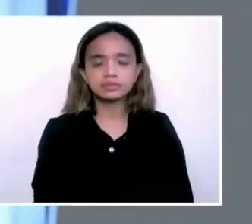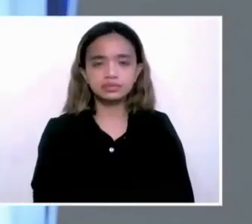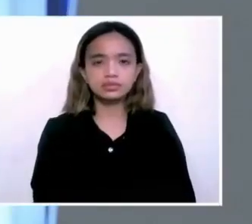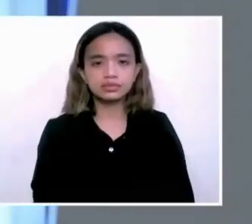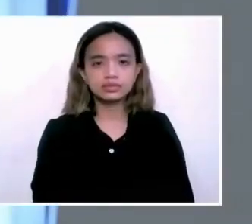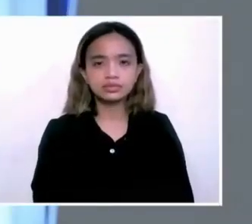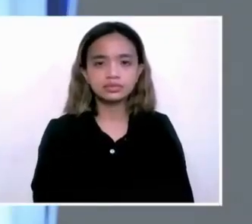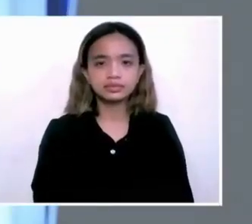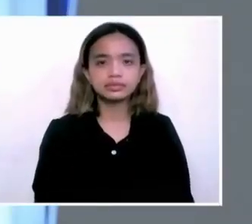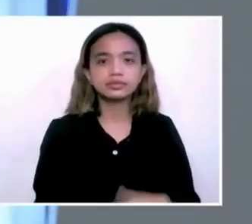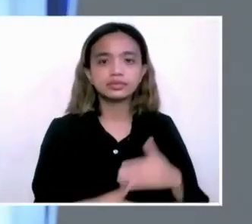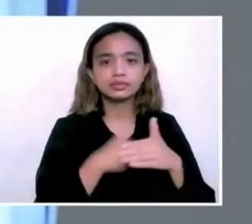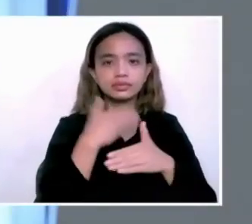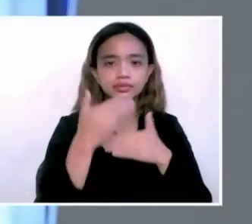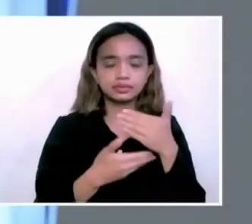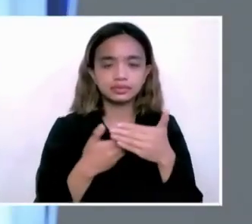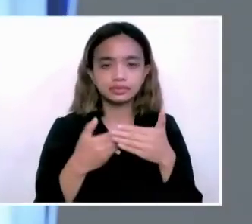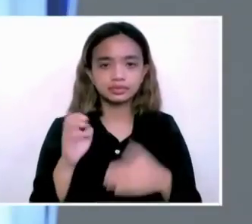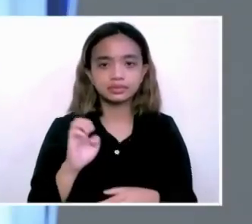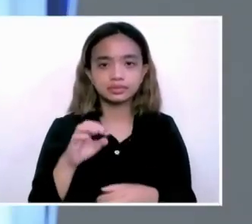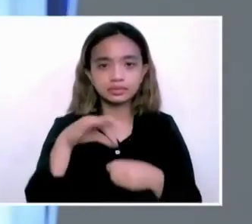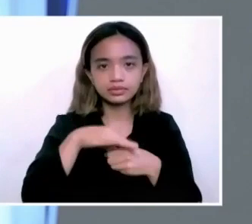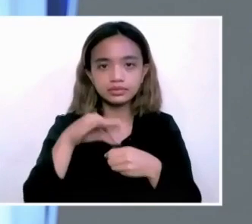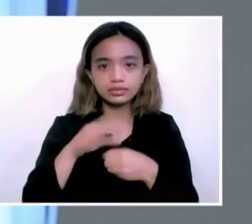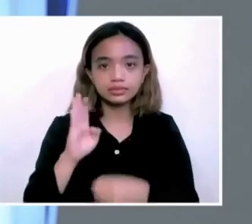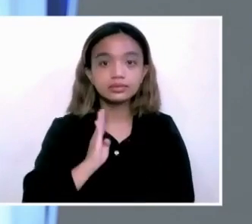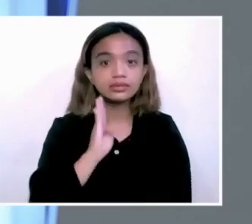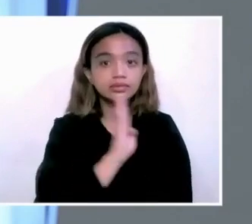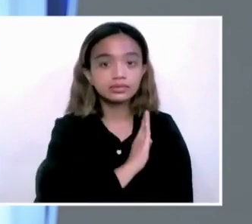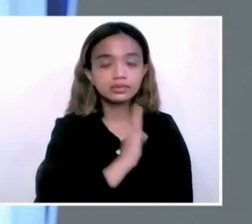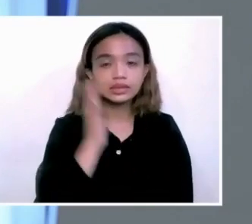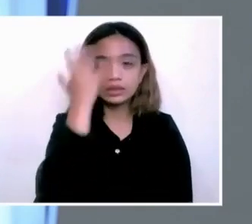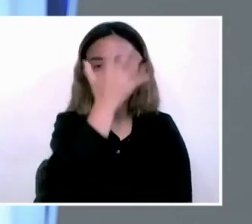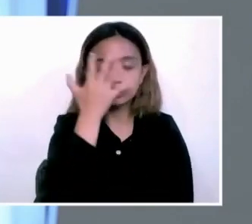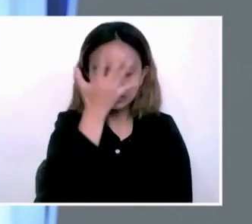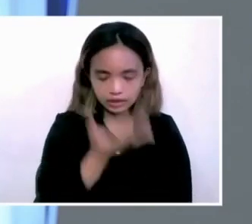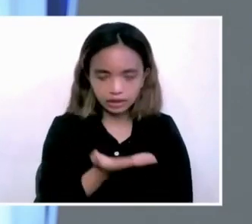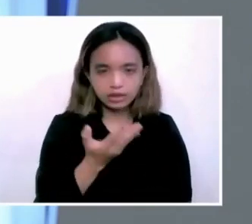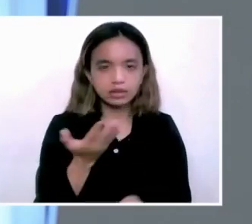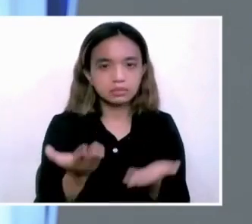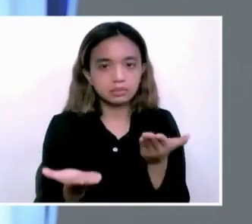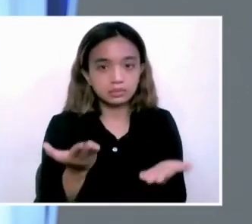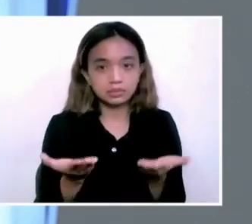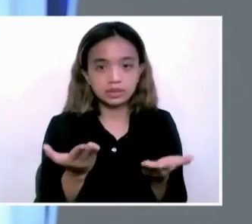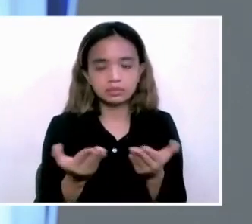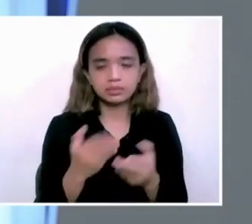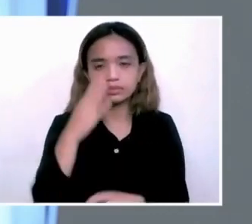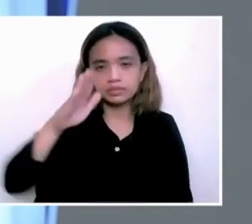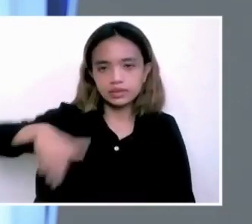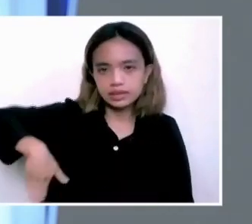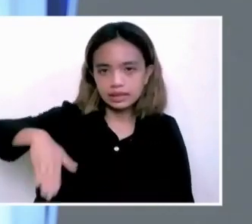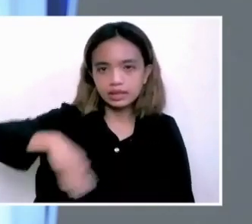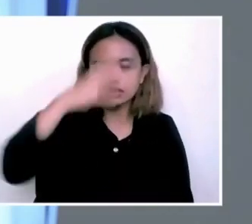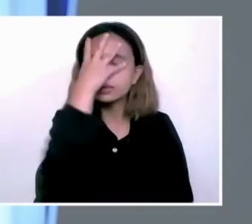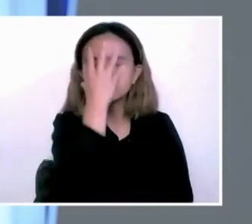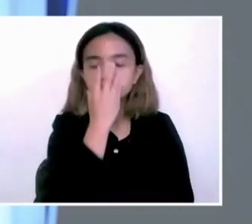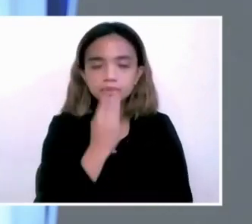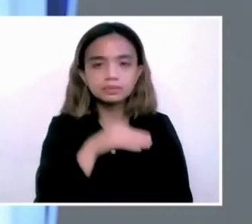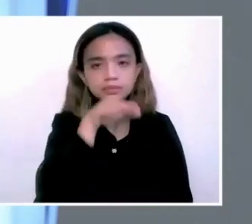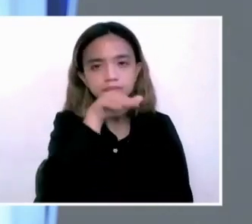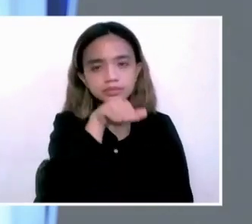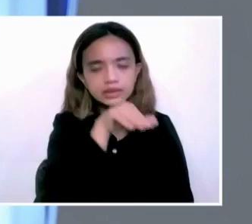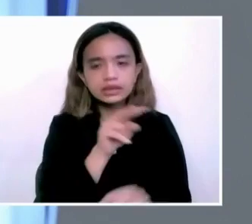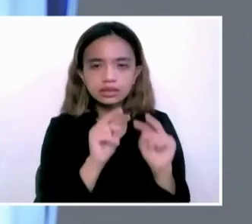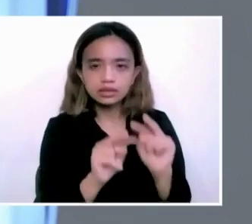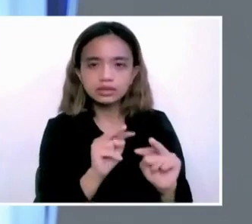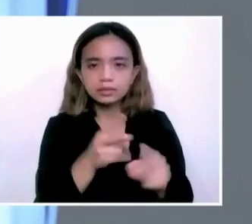Isang chairman po ng Electoral Board ang hinimatay, posibleng dahil sa puyat at pagod sa pagbabantay sa